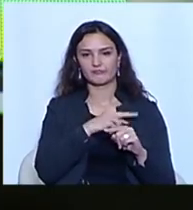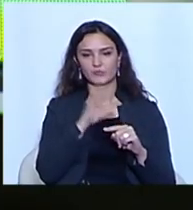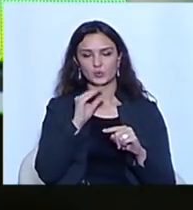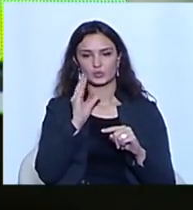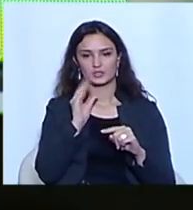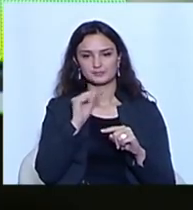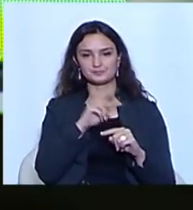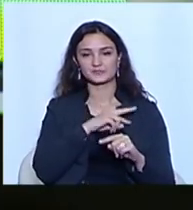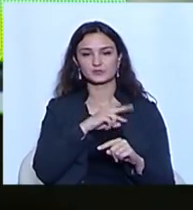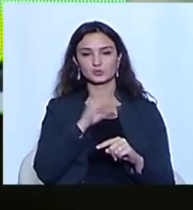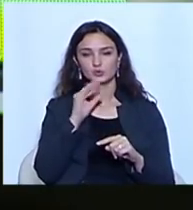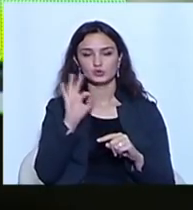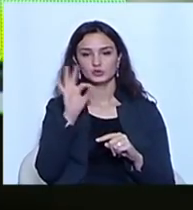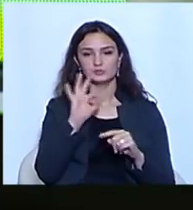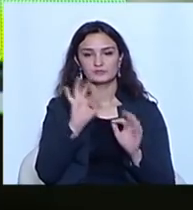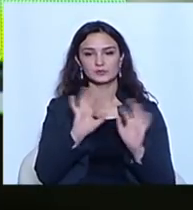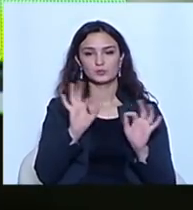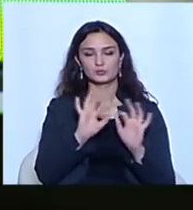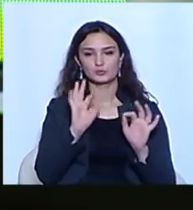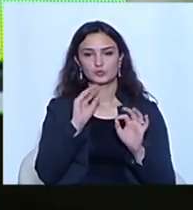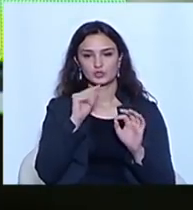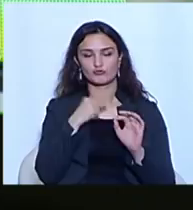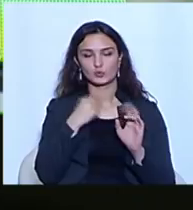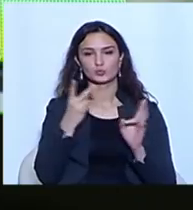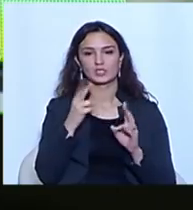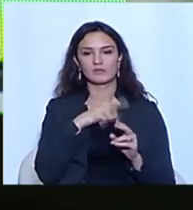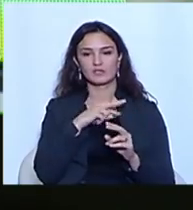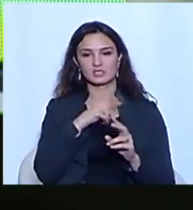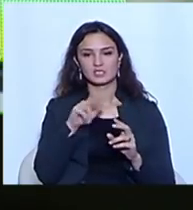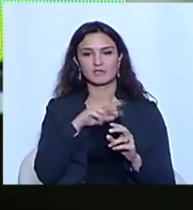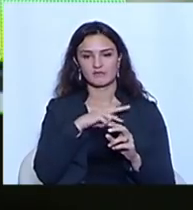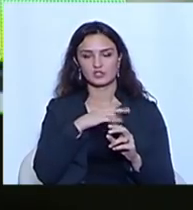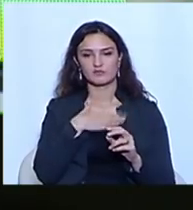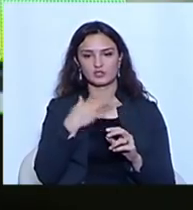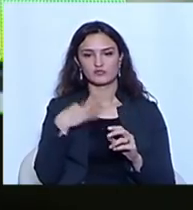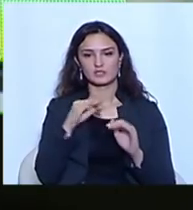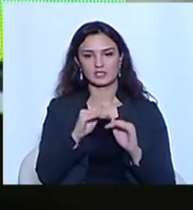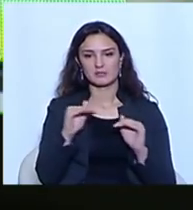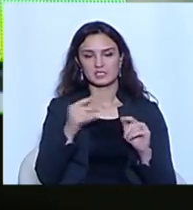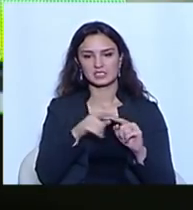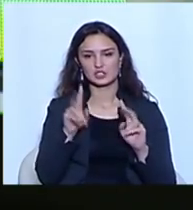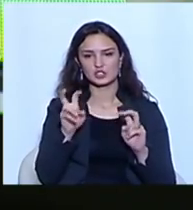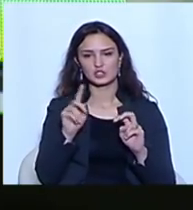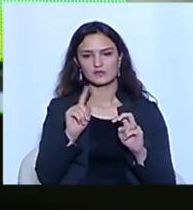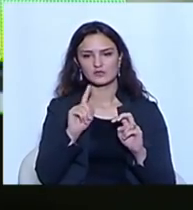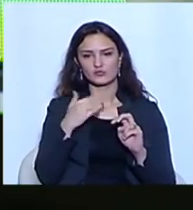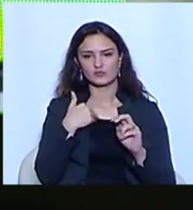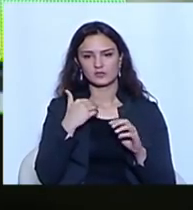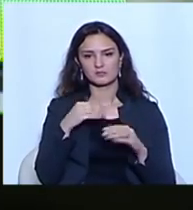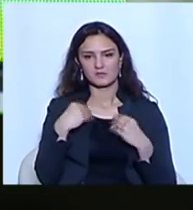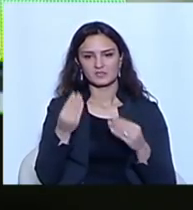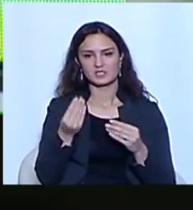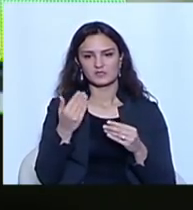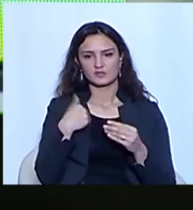როცა სიყვარულის შესახებ როცა ვლაპარაკობთ, რომ ჩვენ უნდა გვიყვარდეს და გვიყვარს ჩვენი შვილები, ეს იმას ნიშნავს, რომ ჩვენ